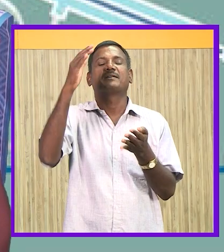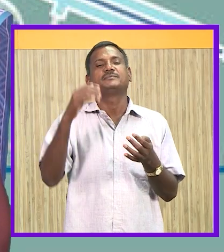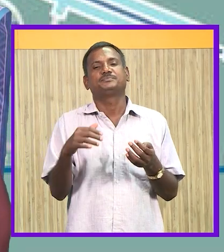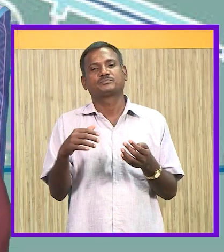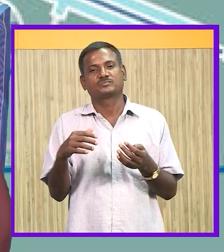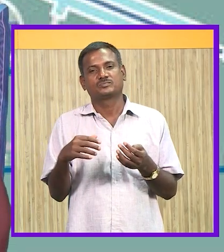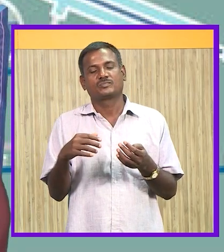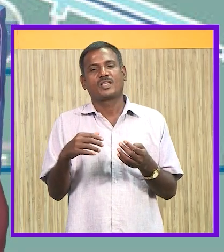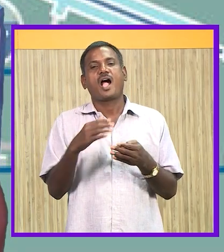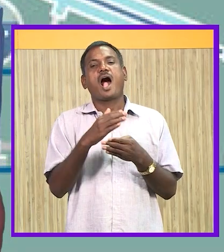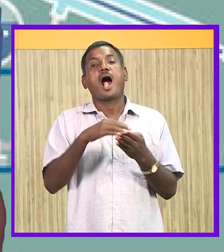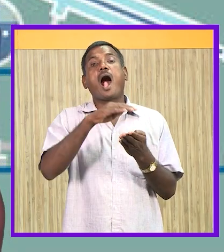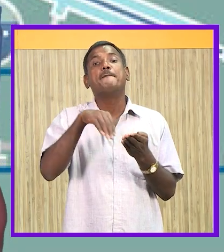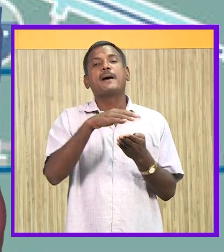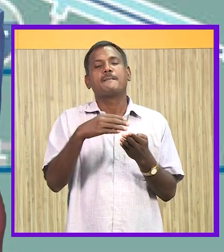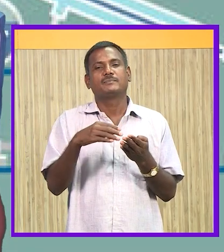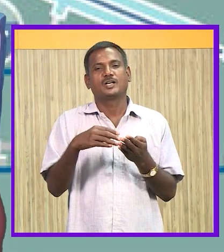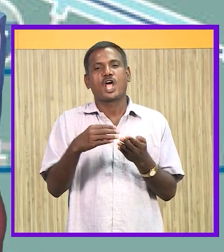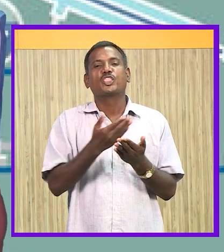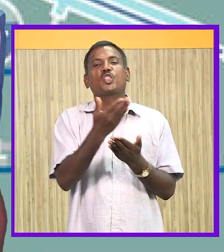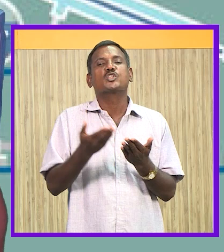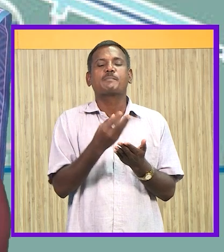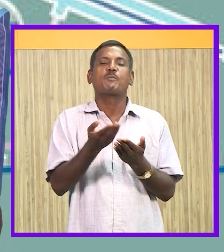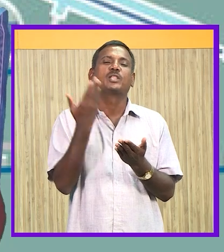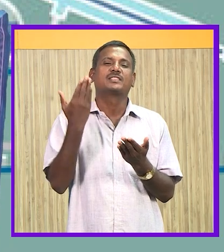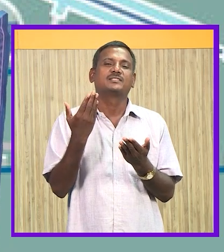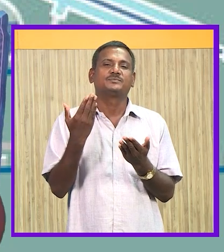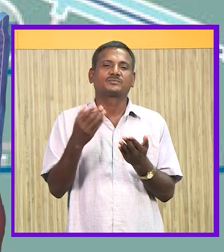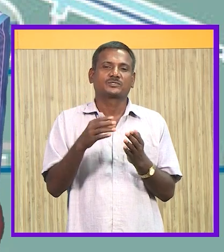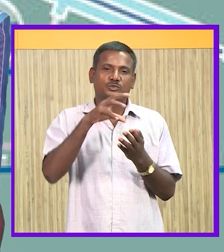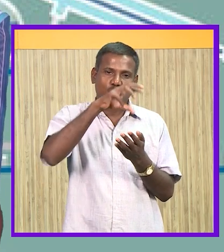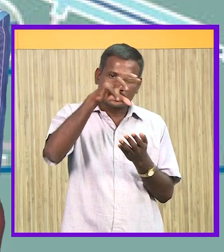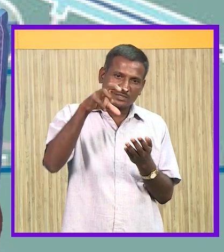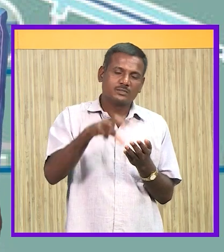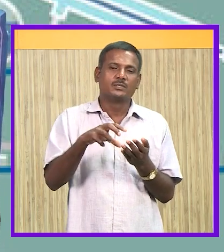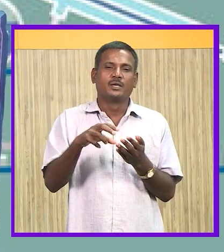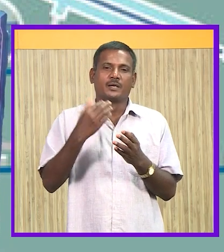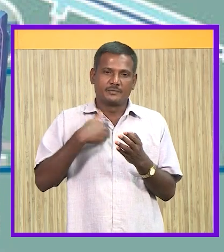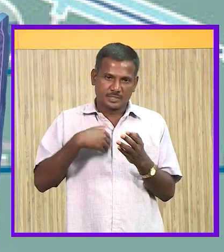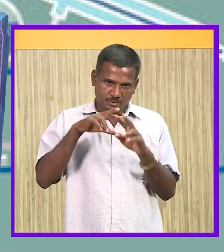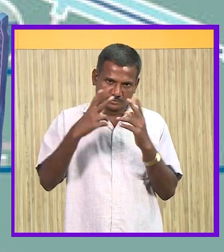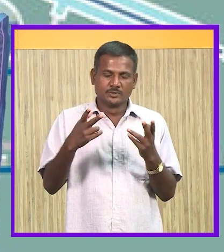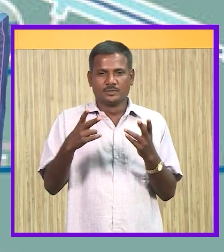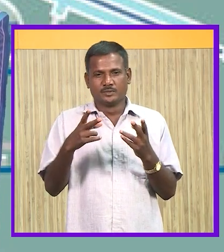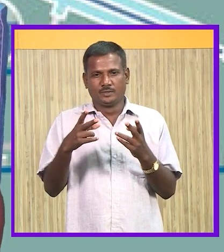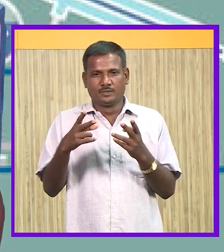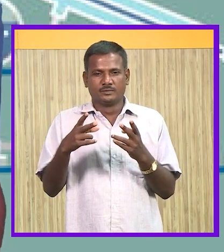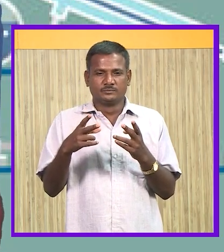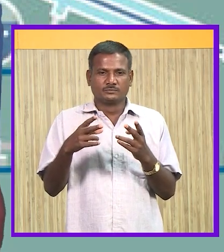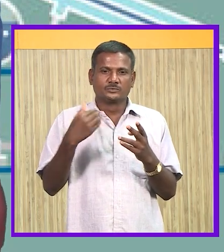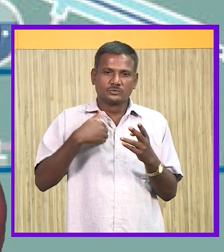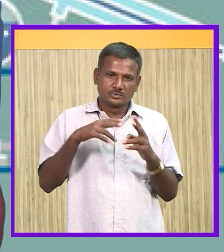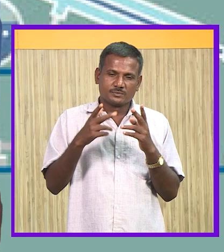காணப்படும். அதே போல ஆப்பம் மாவு புளித்தல், தோசை மாவு புளித்தல், இந்த நொதித்தல் நிகழ்வும் ஒரு வேதியியல் மாற்றமாகும்.